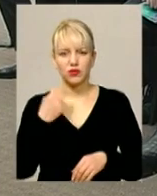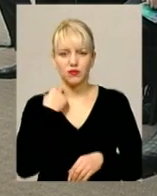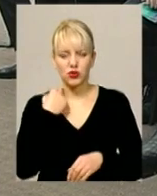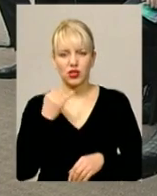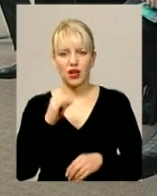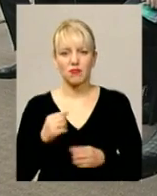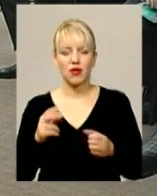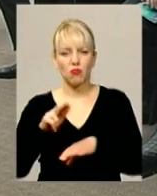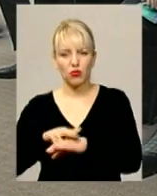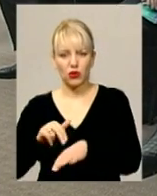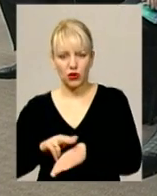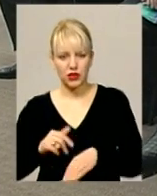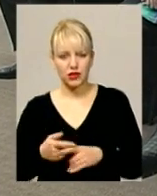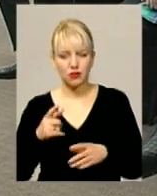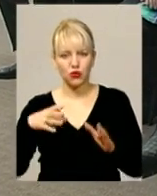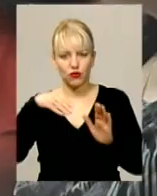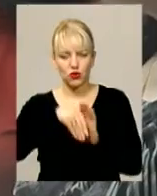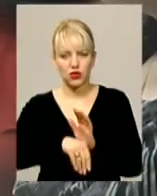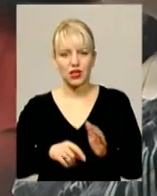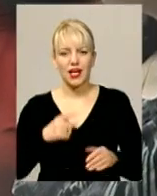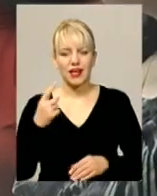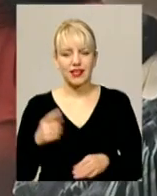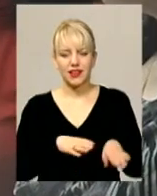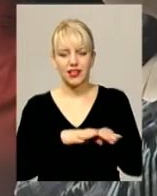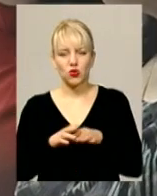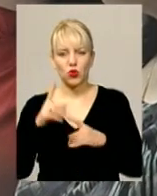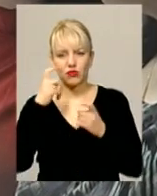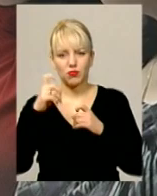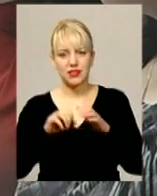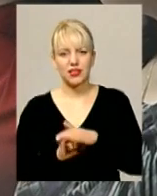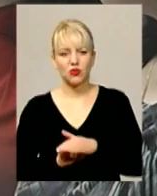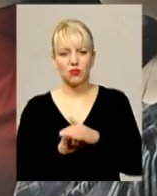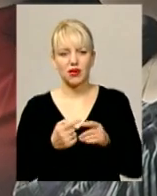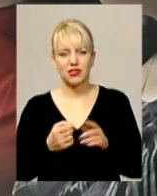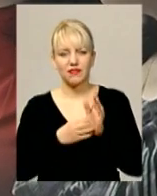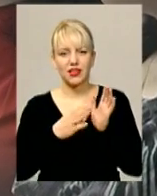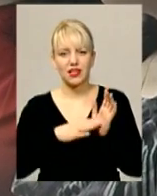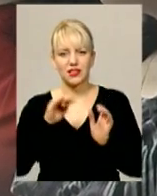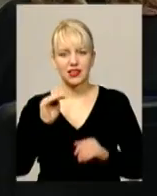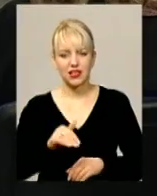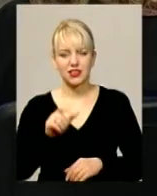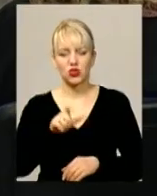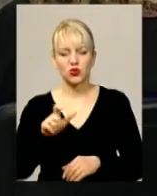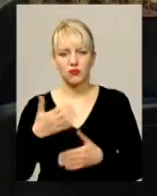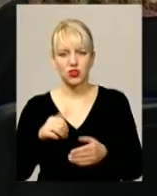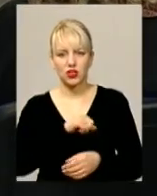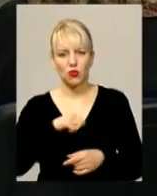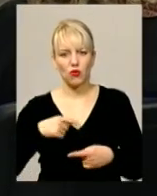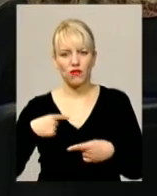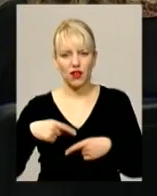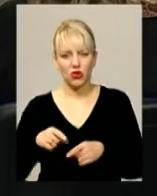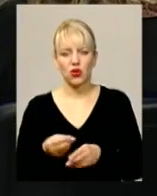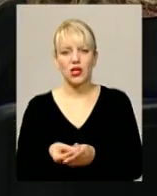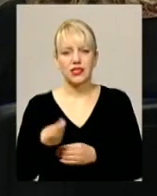єдину інформаційну базу. Нині в області аліменти сплачують понад 19 тисяч осіб, більше половини з них добровільно. 2180